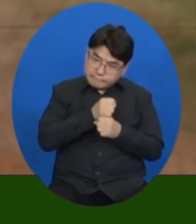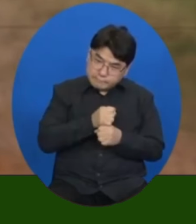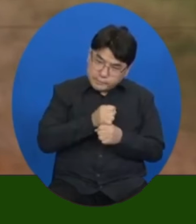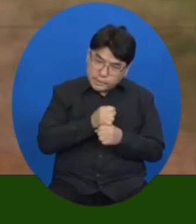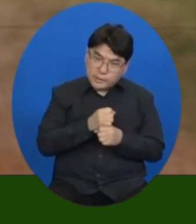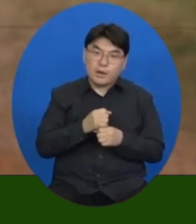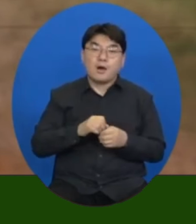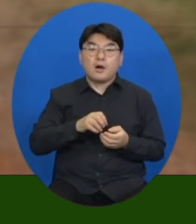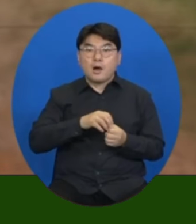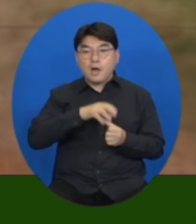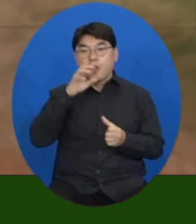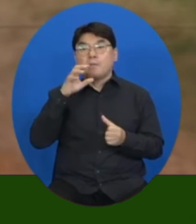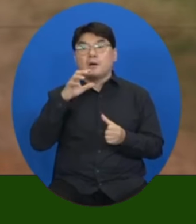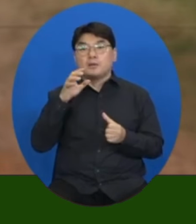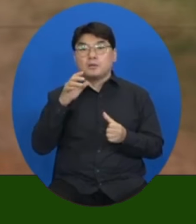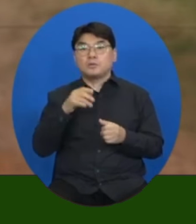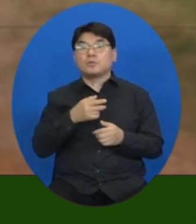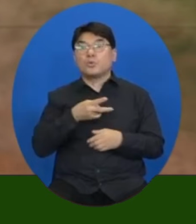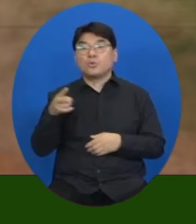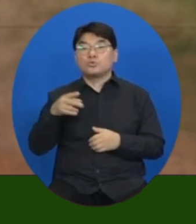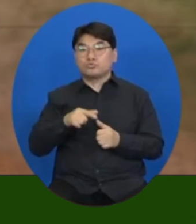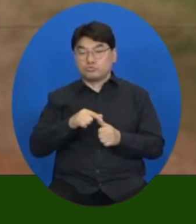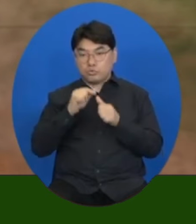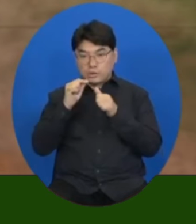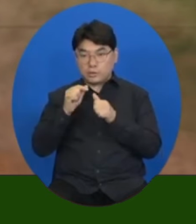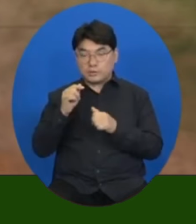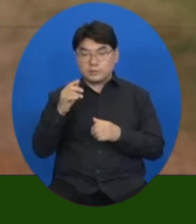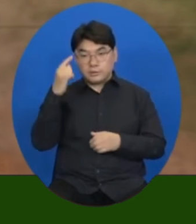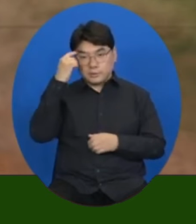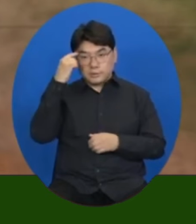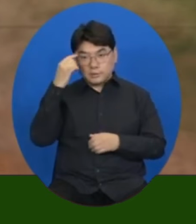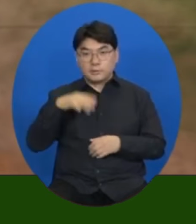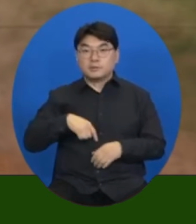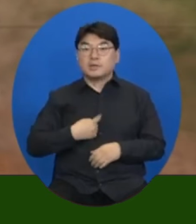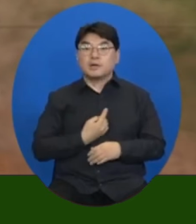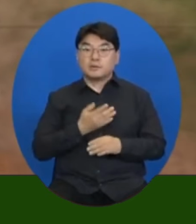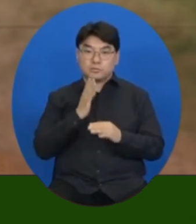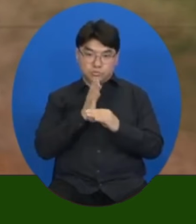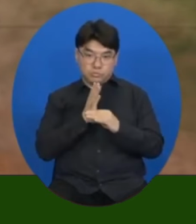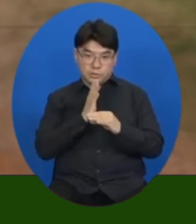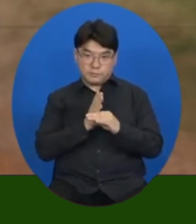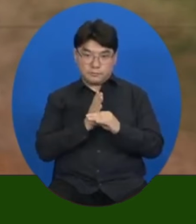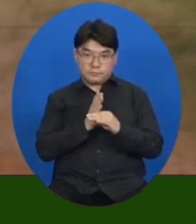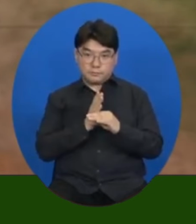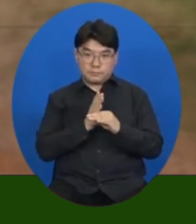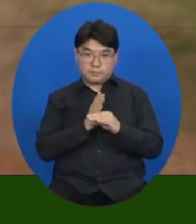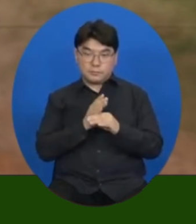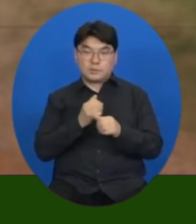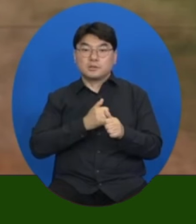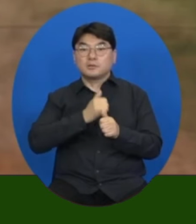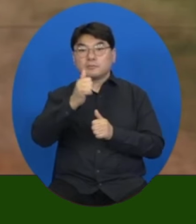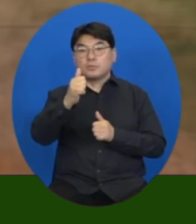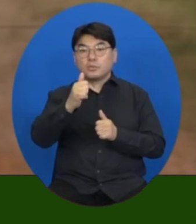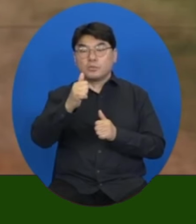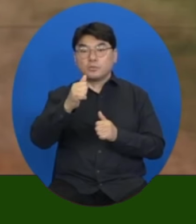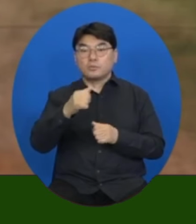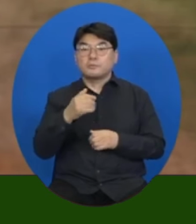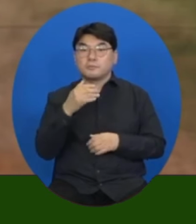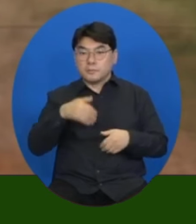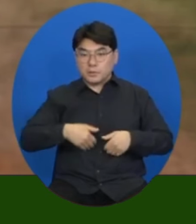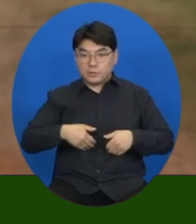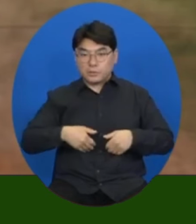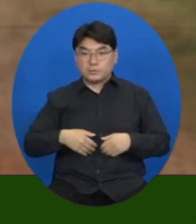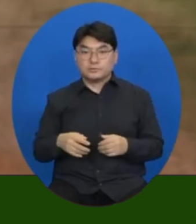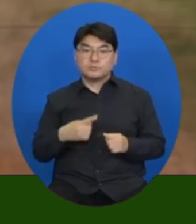것이 구원이라고 주장을 해요 자기 중심성을 극복해야 된다는 거죠 그 불교에도 나름대로